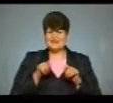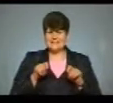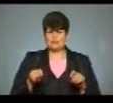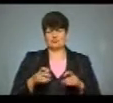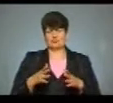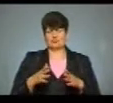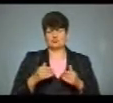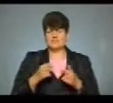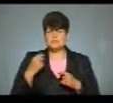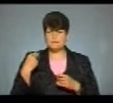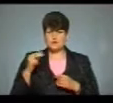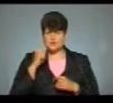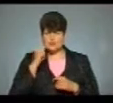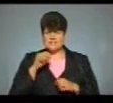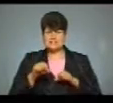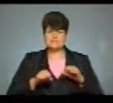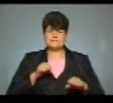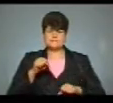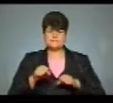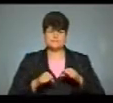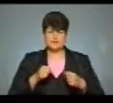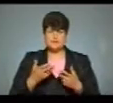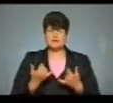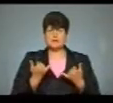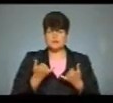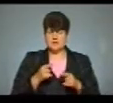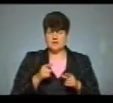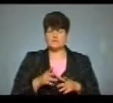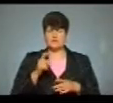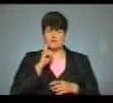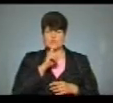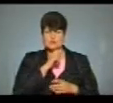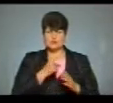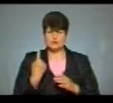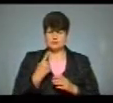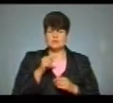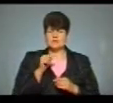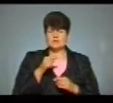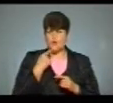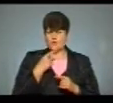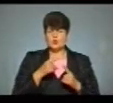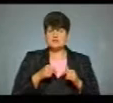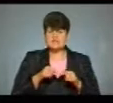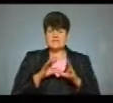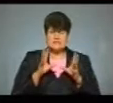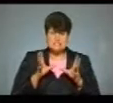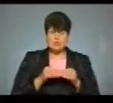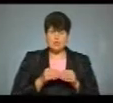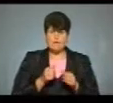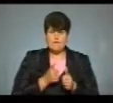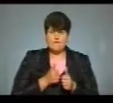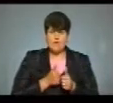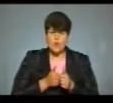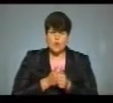спорту «На шосе». Змагання стартували сьогодні на Вінниччині. За словами організатора Костянтина Пастернака, загалом у гонці беруть